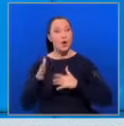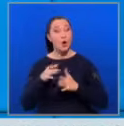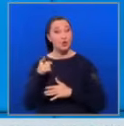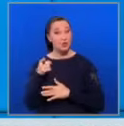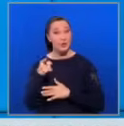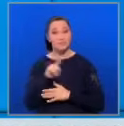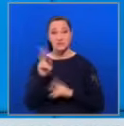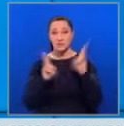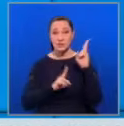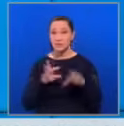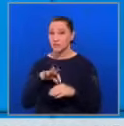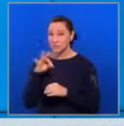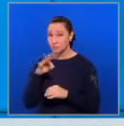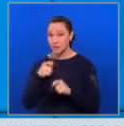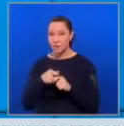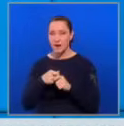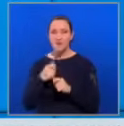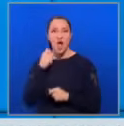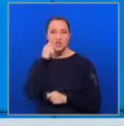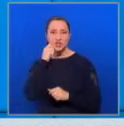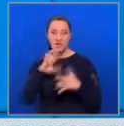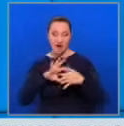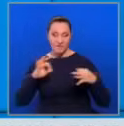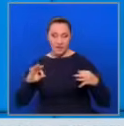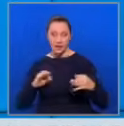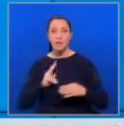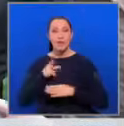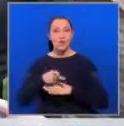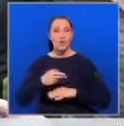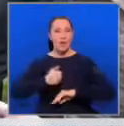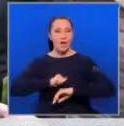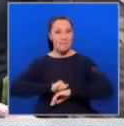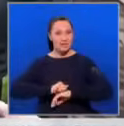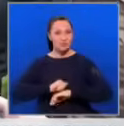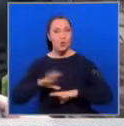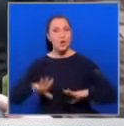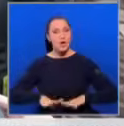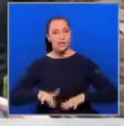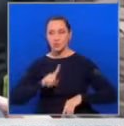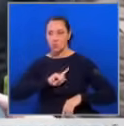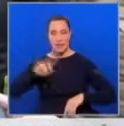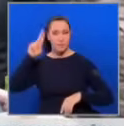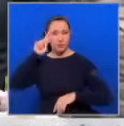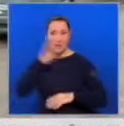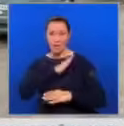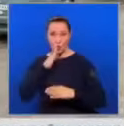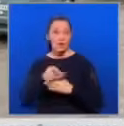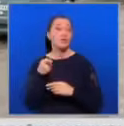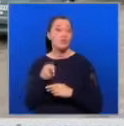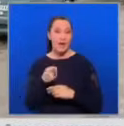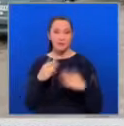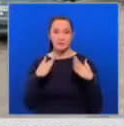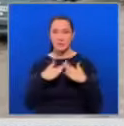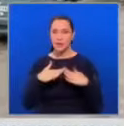обаче не са съгласни с избора и направиха жива верига пред входа на кметството гражданско неподчинение докрай и това е